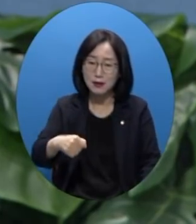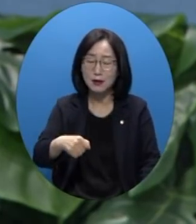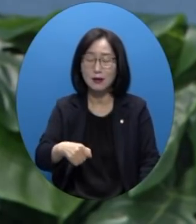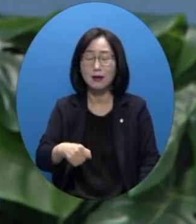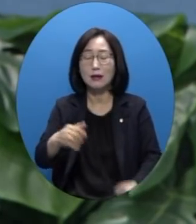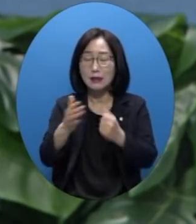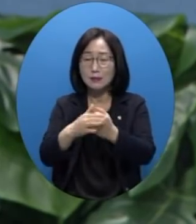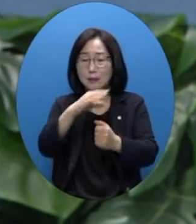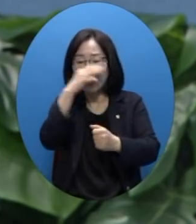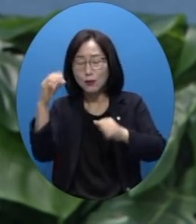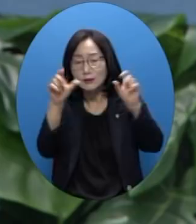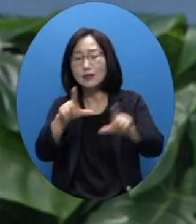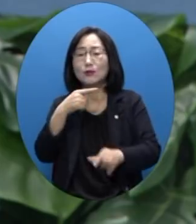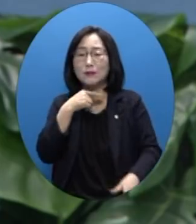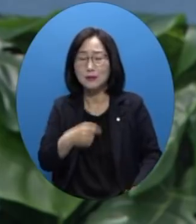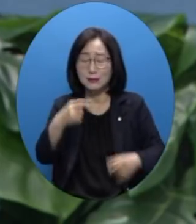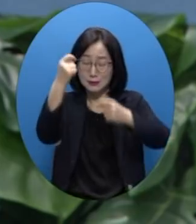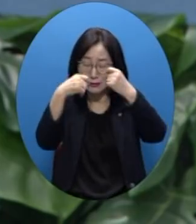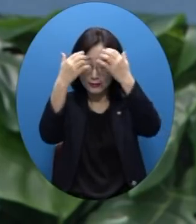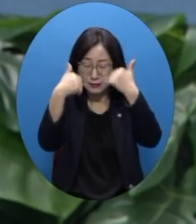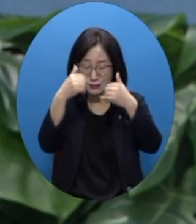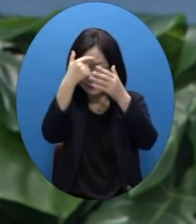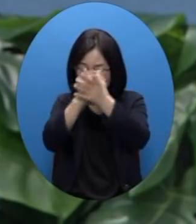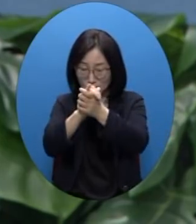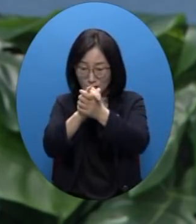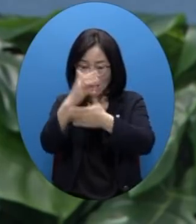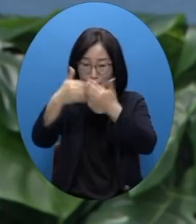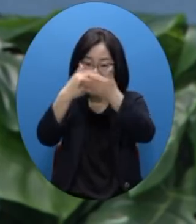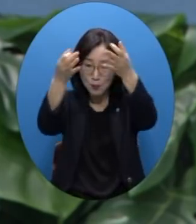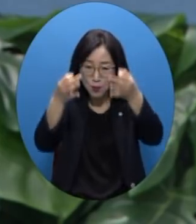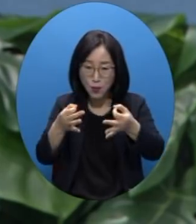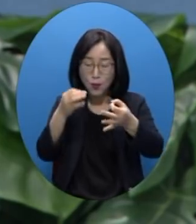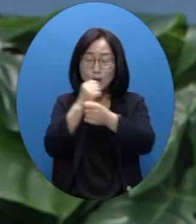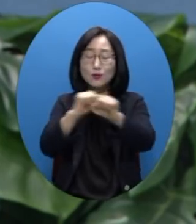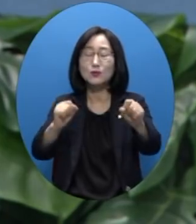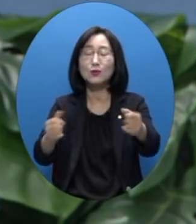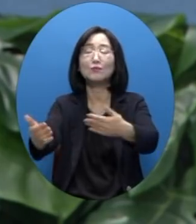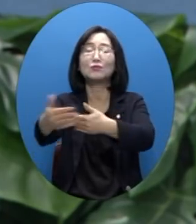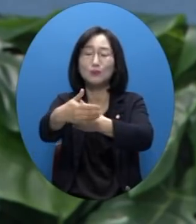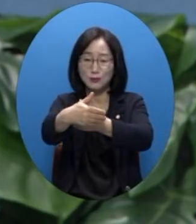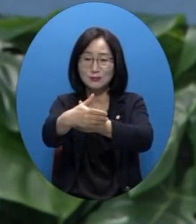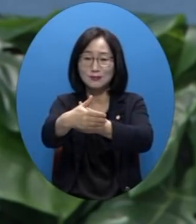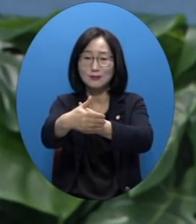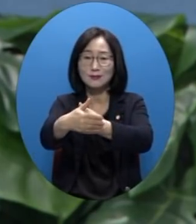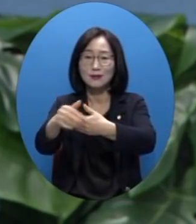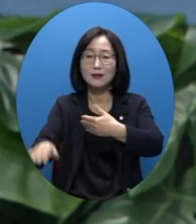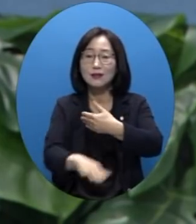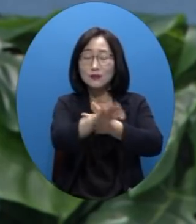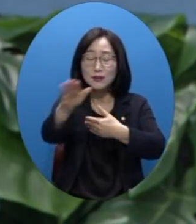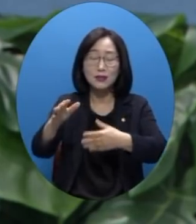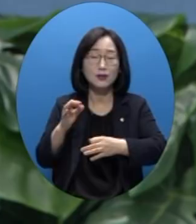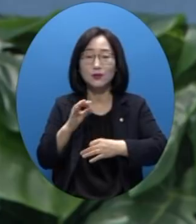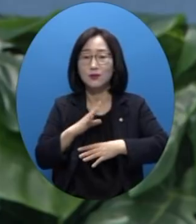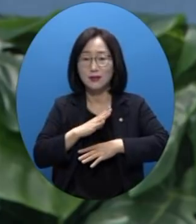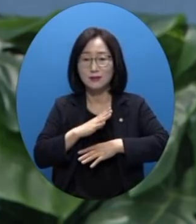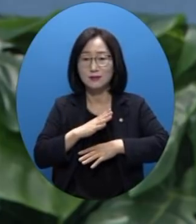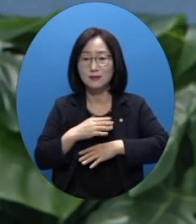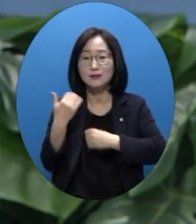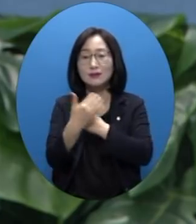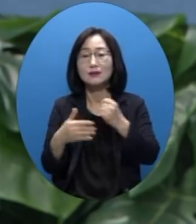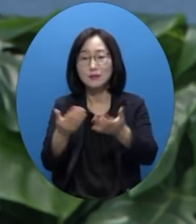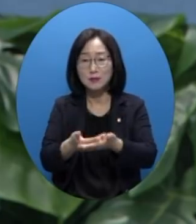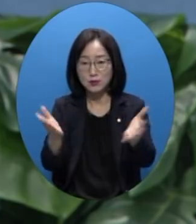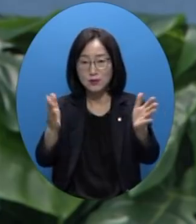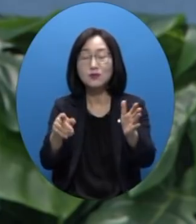원합니다. 눈물의 기도를 드리면 주님이 우리 죄를 용서해 주시고 우리를 품어주시고 우리에게 놀라운 은혜를